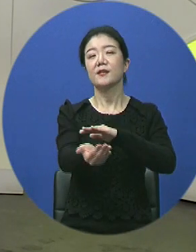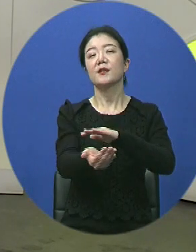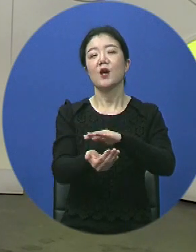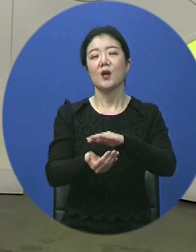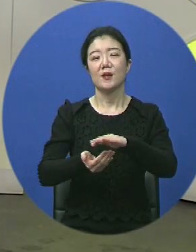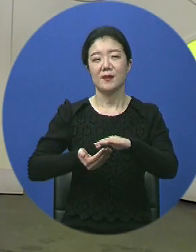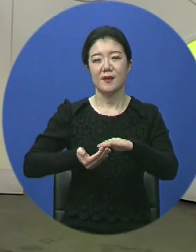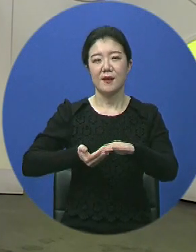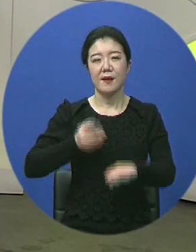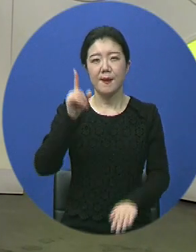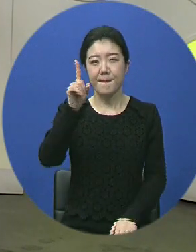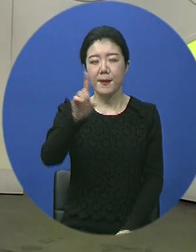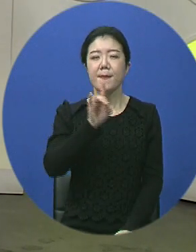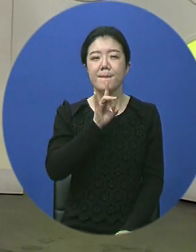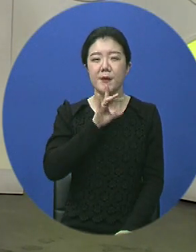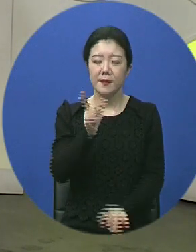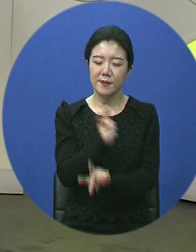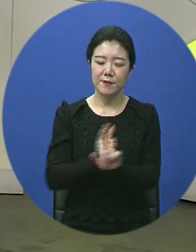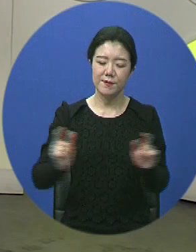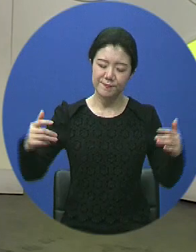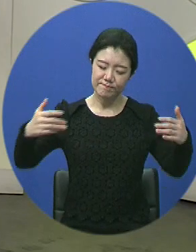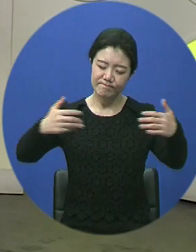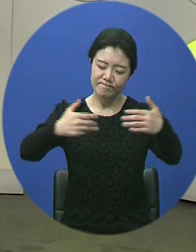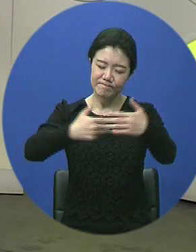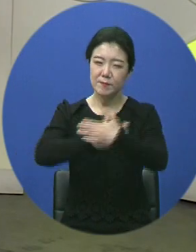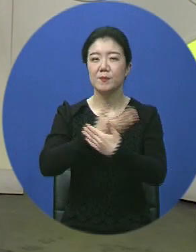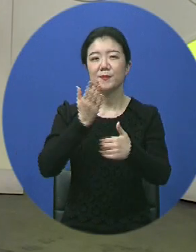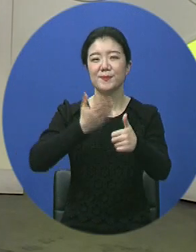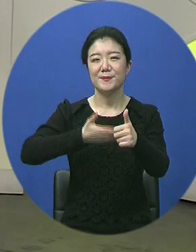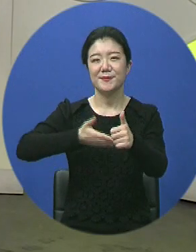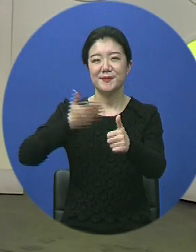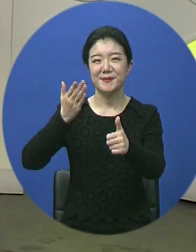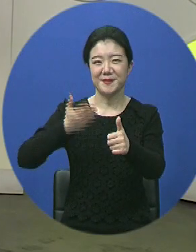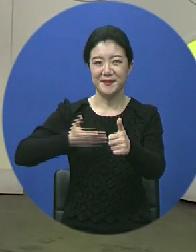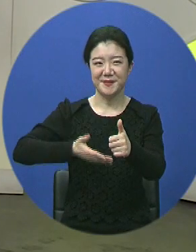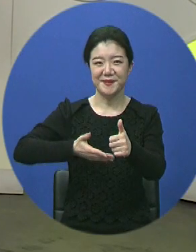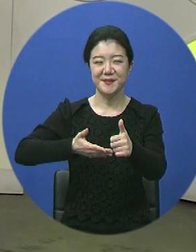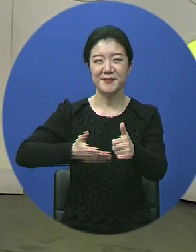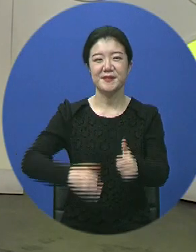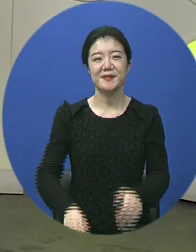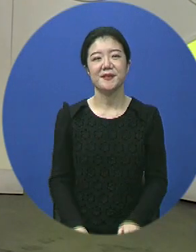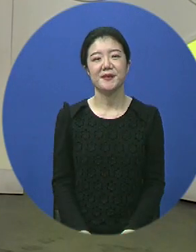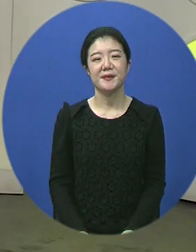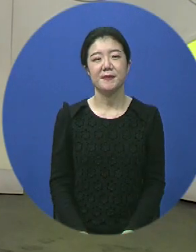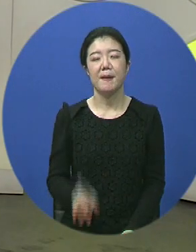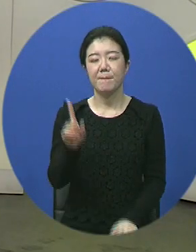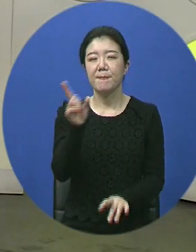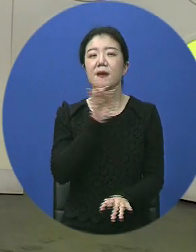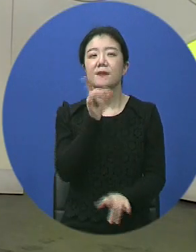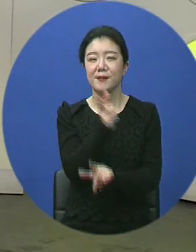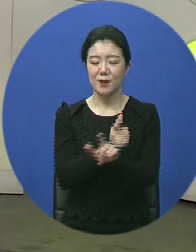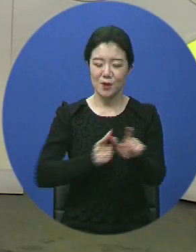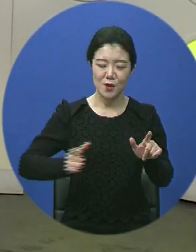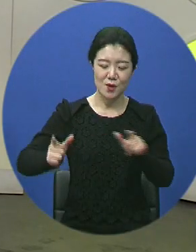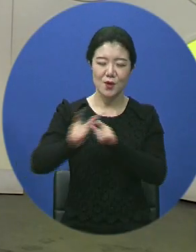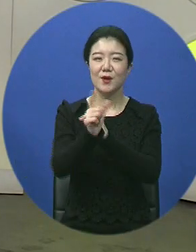더 늦기 전에 한 번만 더 안아주세요. 한 번만